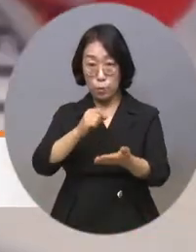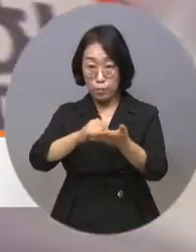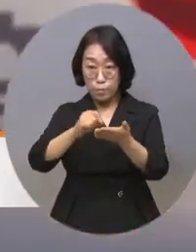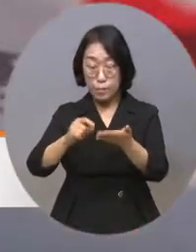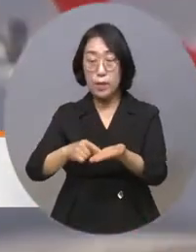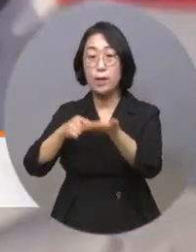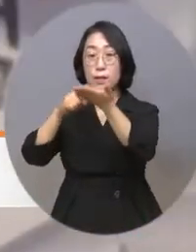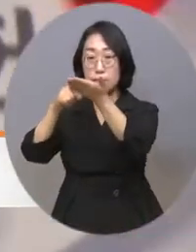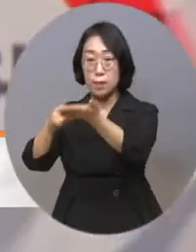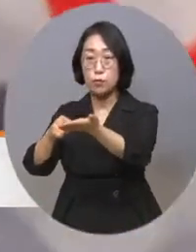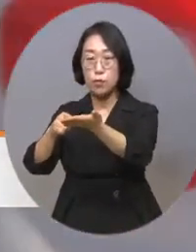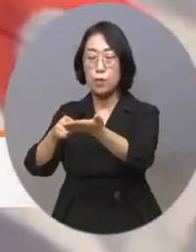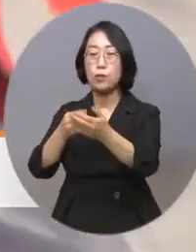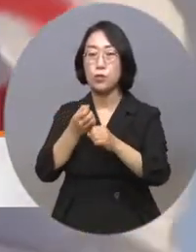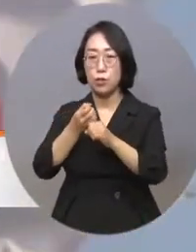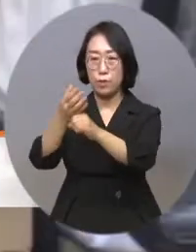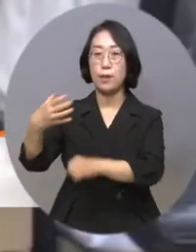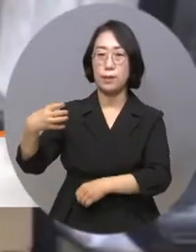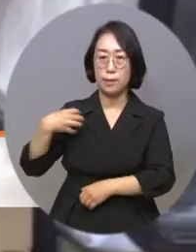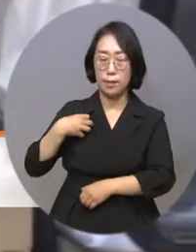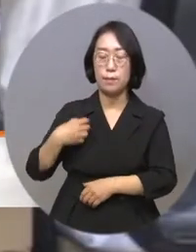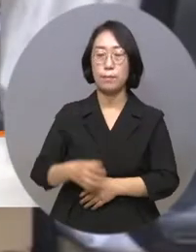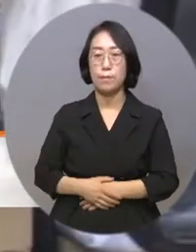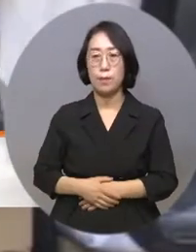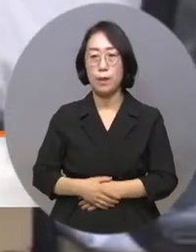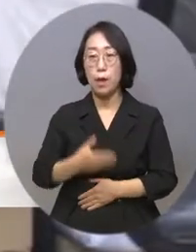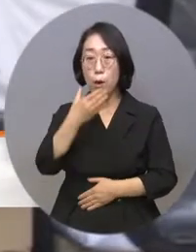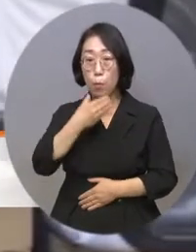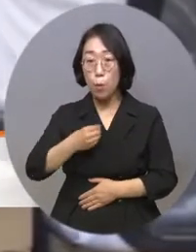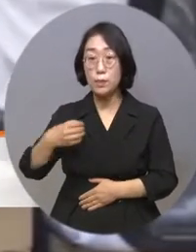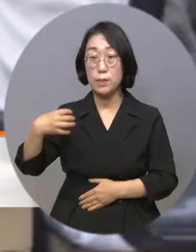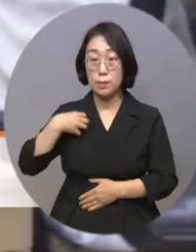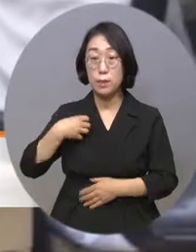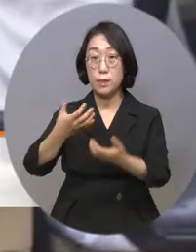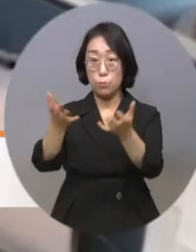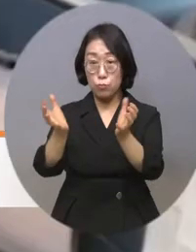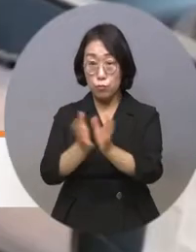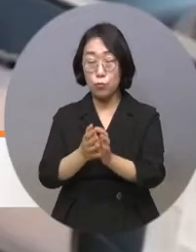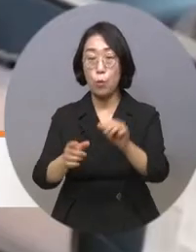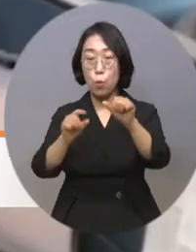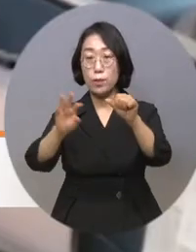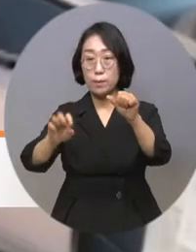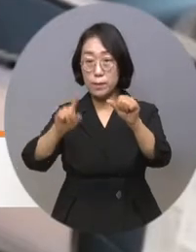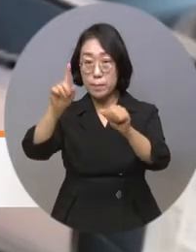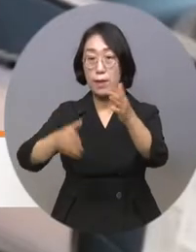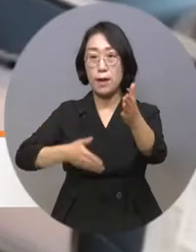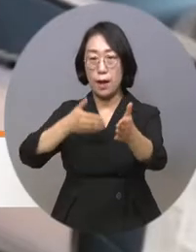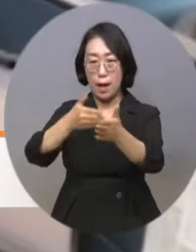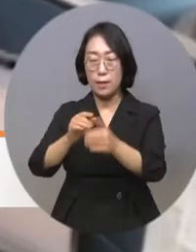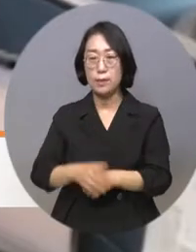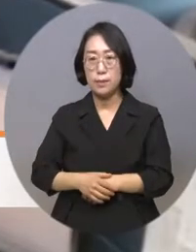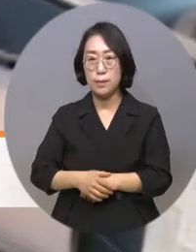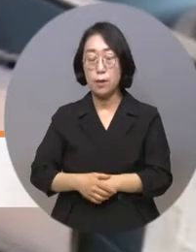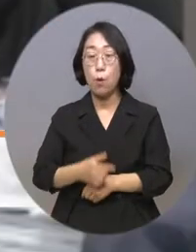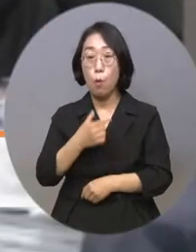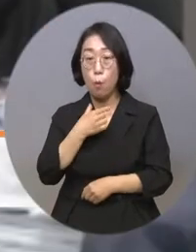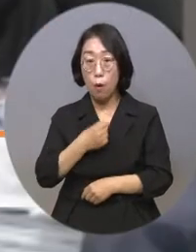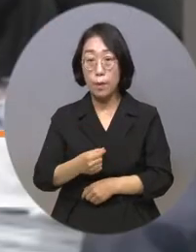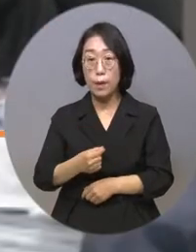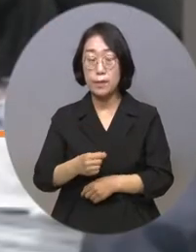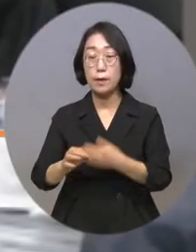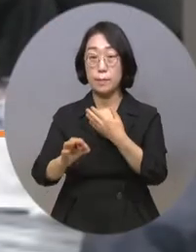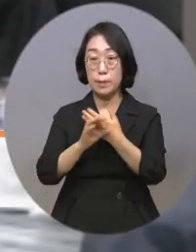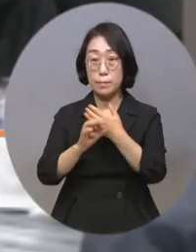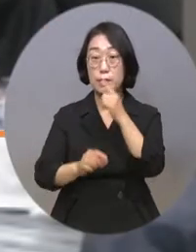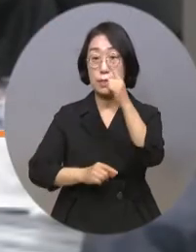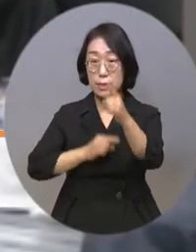국민건강보험공단에 제출하는 역할을 하게 됩니다. 복지부는 이달 31일까지 상병수당 시범사업 참여 예비 수요 신청을 받은